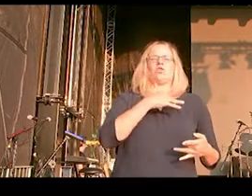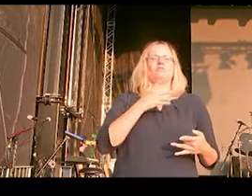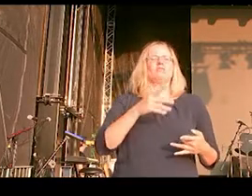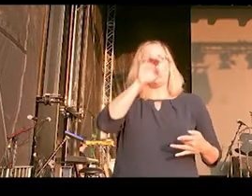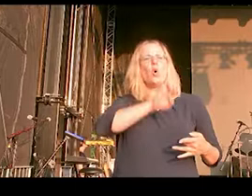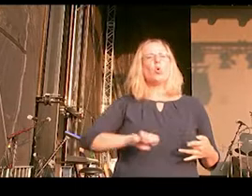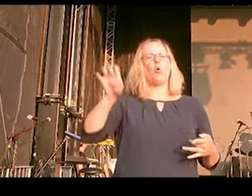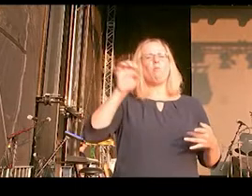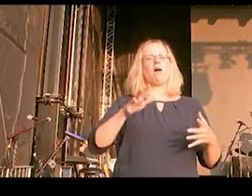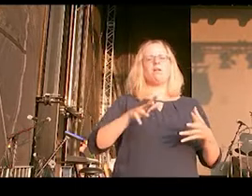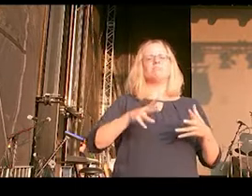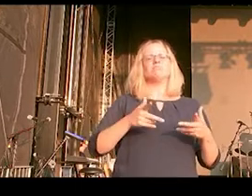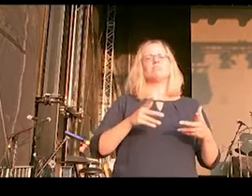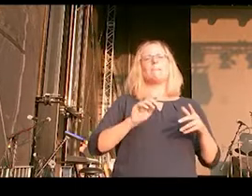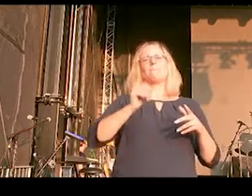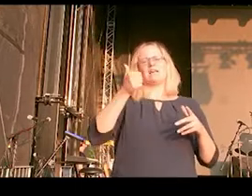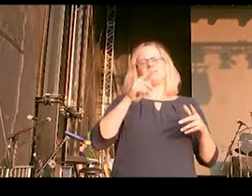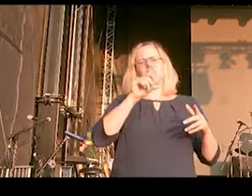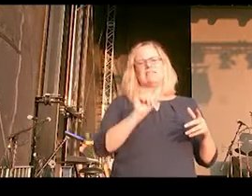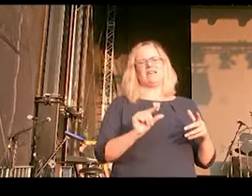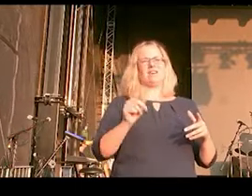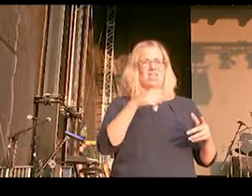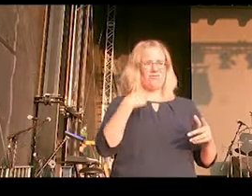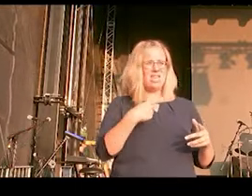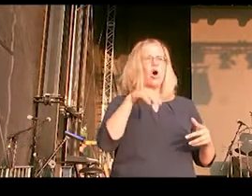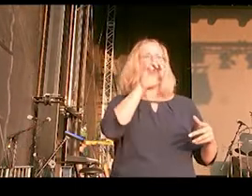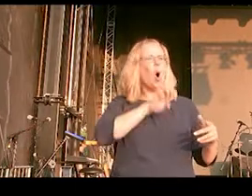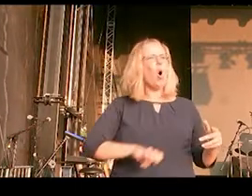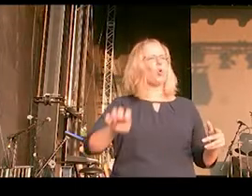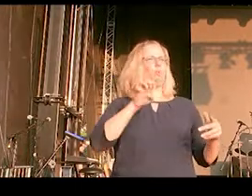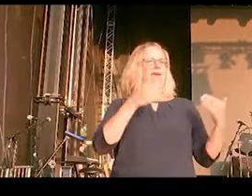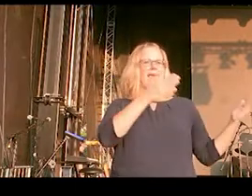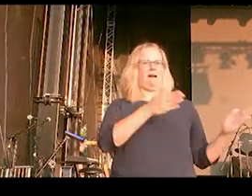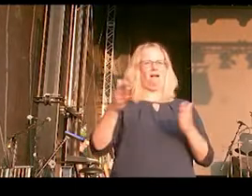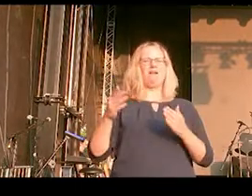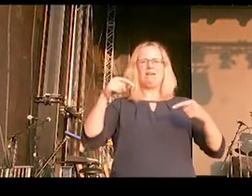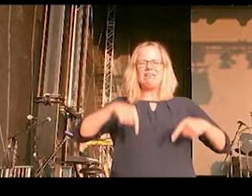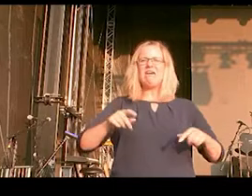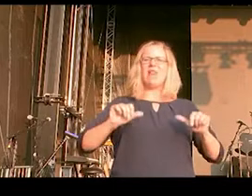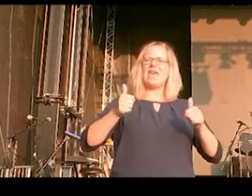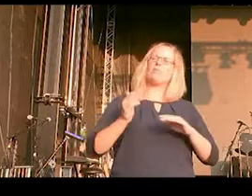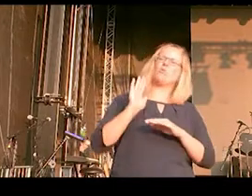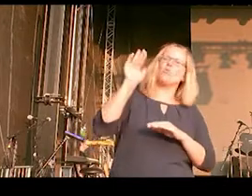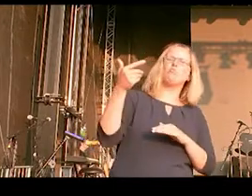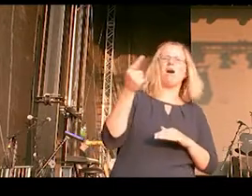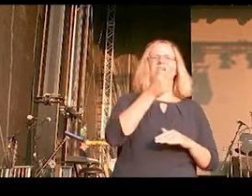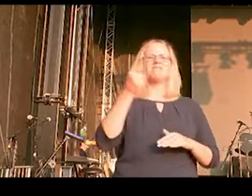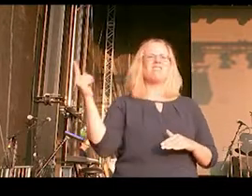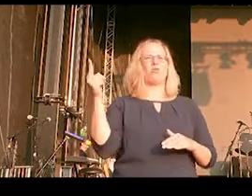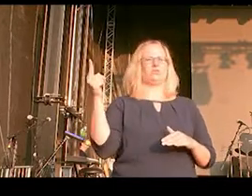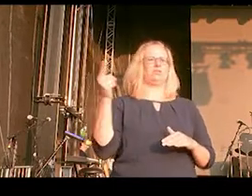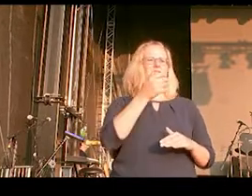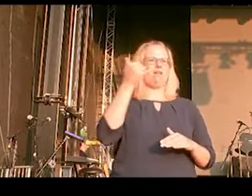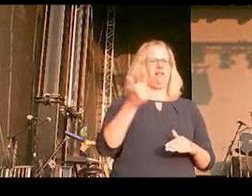sind. Wir sind Europäer. Wir leben hier seit mehr als 1000 Jahren. Wir sind